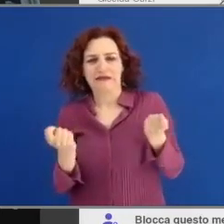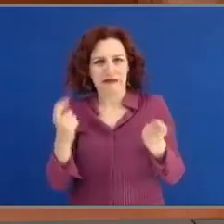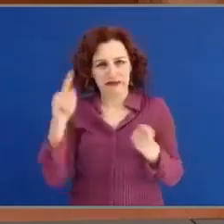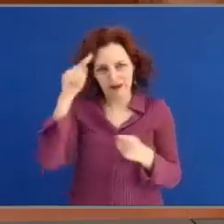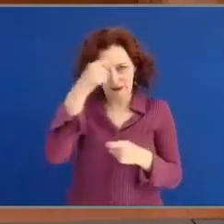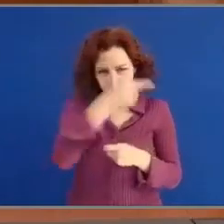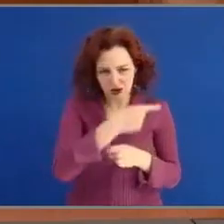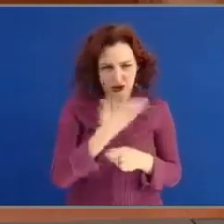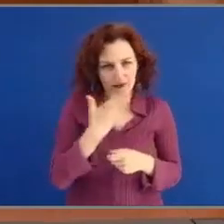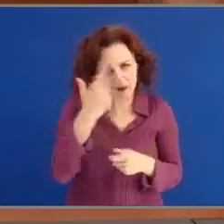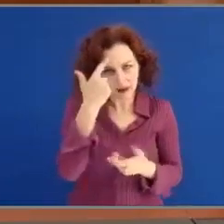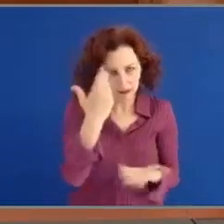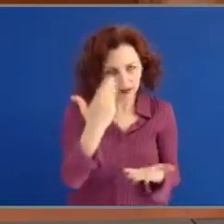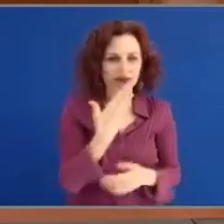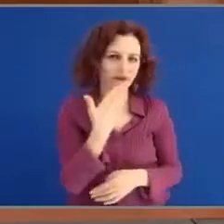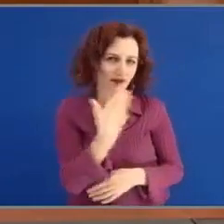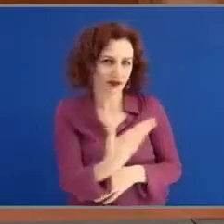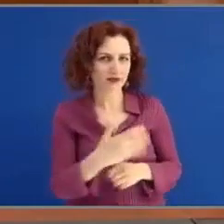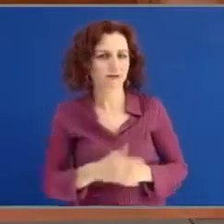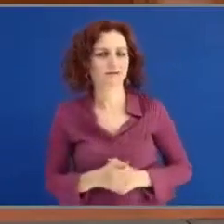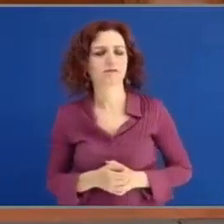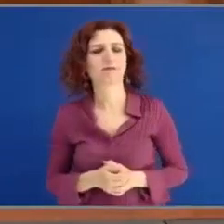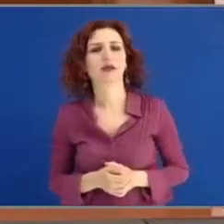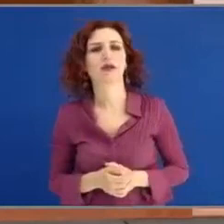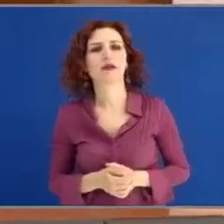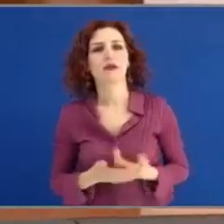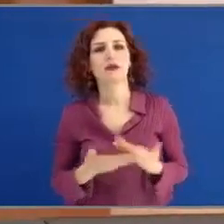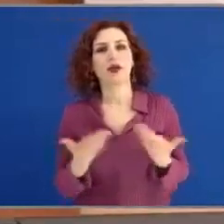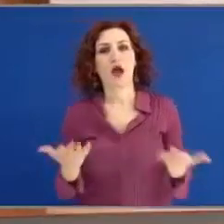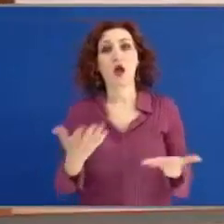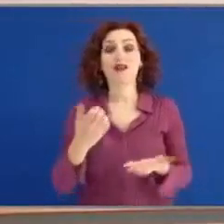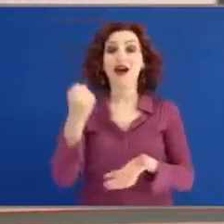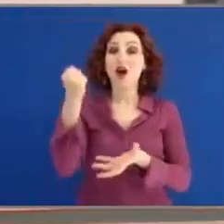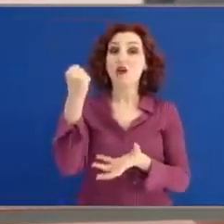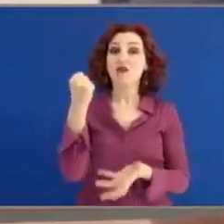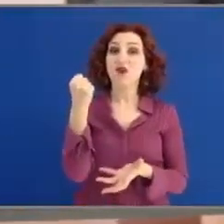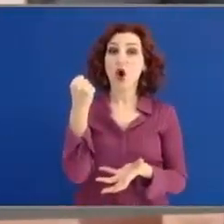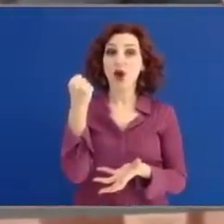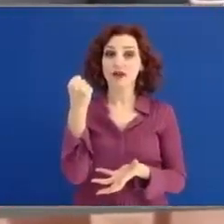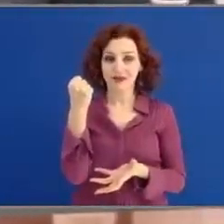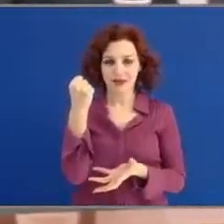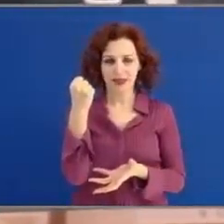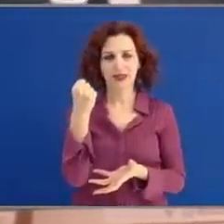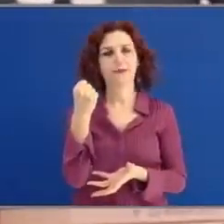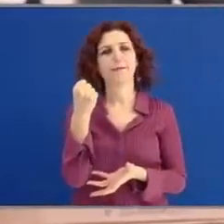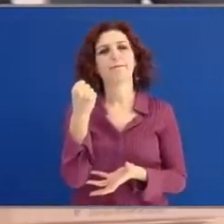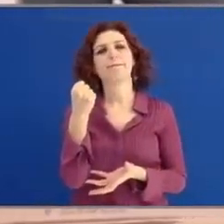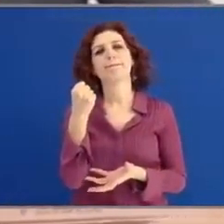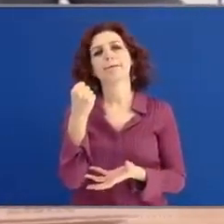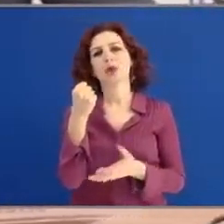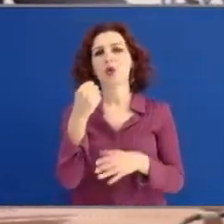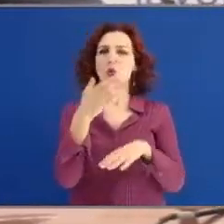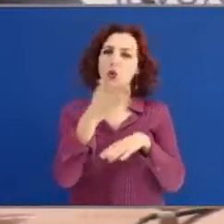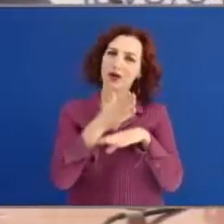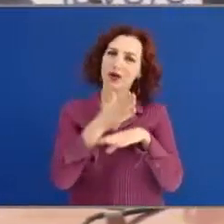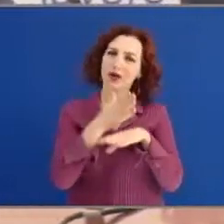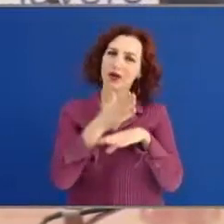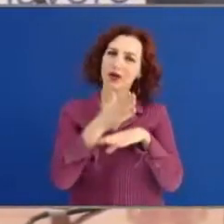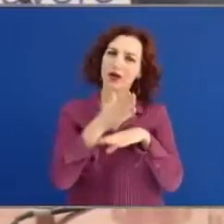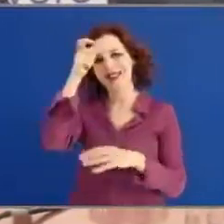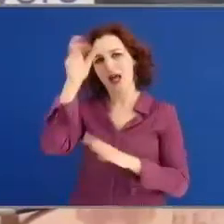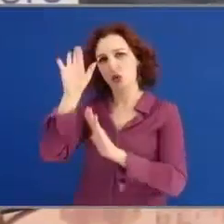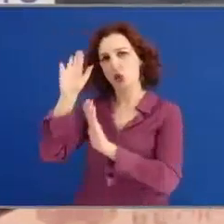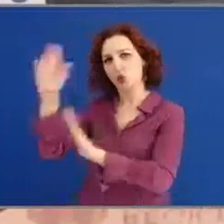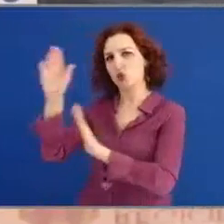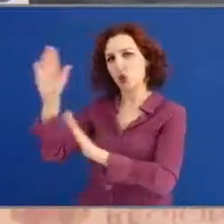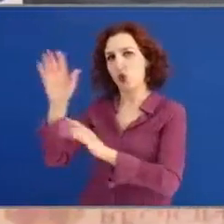Grazie. Allora, per quanto riguarda i fondi sono in buona parte fondi dello Stato, la